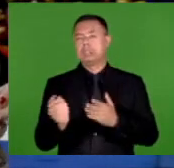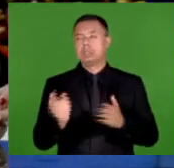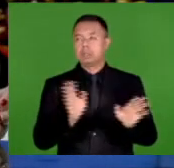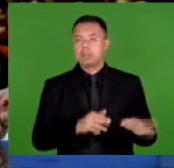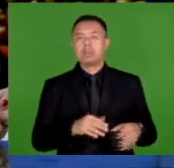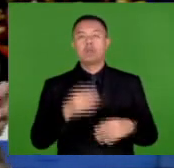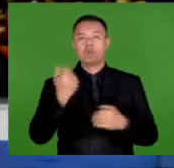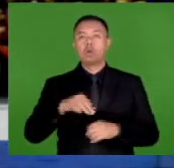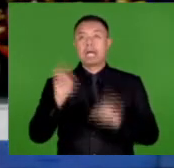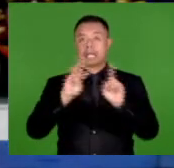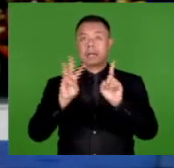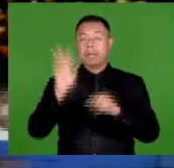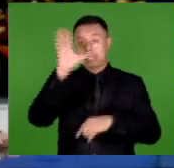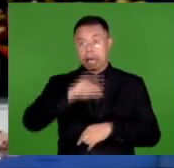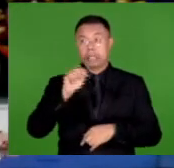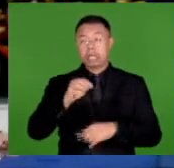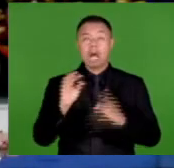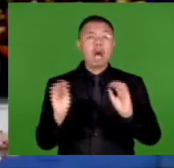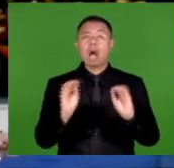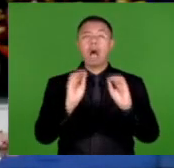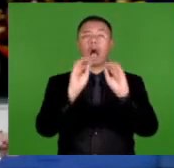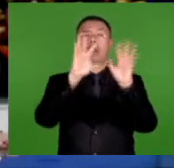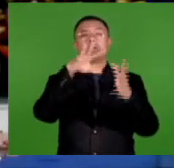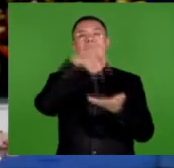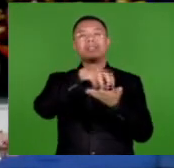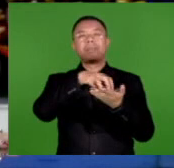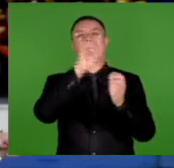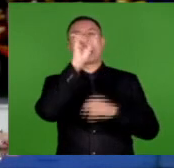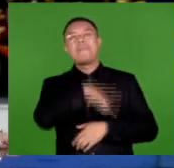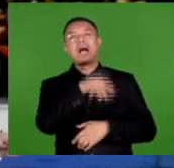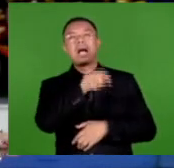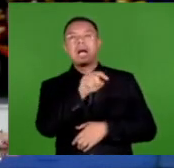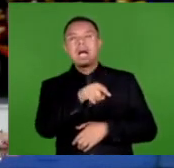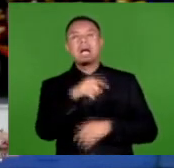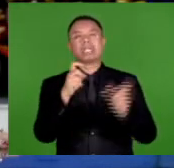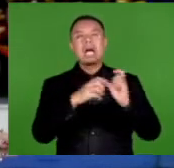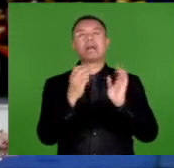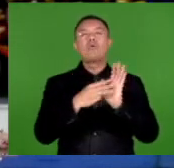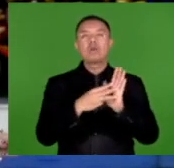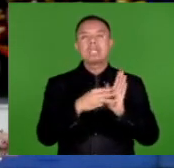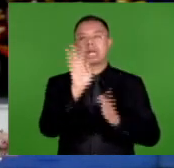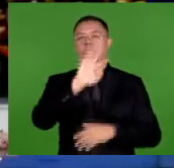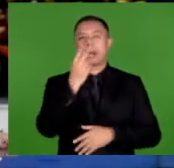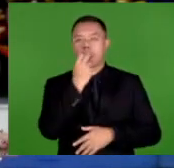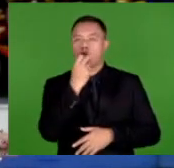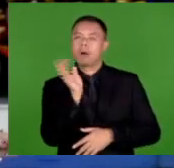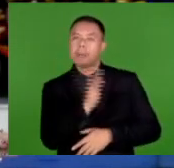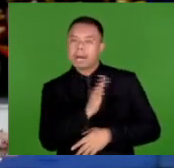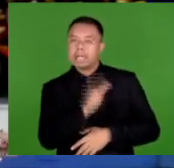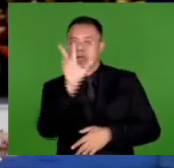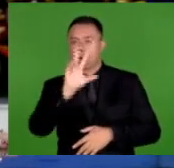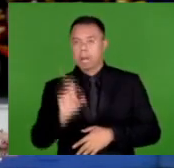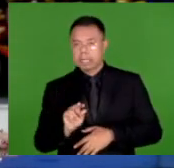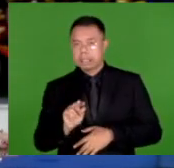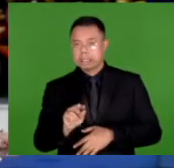Hingga hari ke-13, asap masih mengepul di tempat pembuangan akhir atau TPA Sari Mukti di Kecamatan Cipatat, Kabupaten Bandung Barat, Jawa Barat.